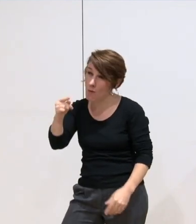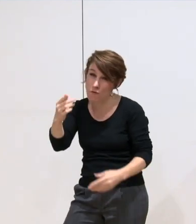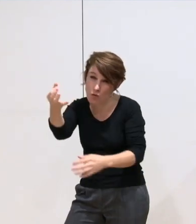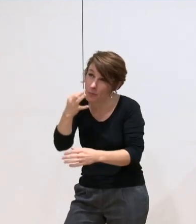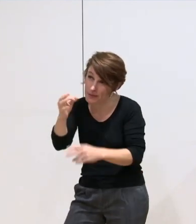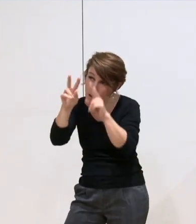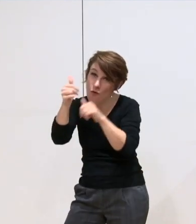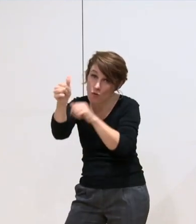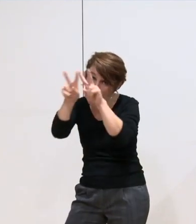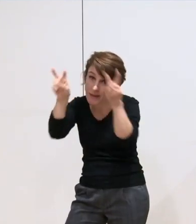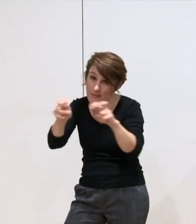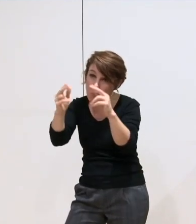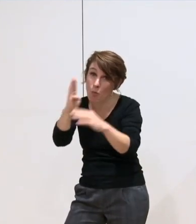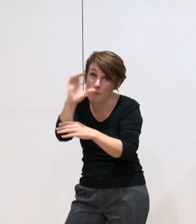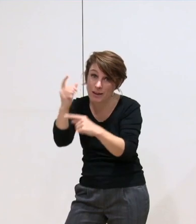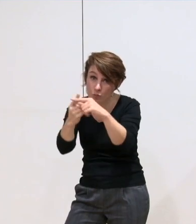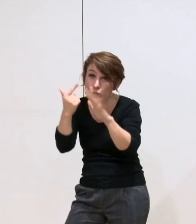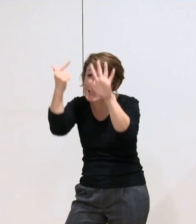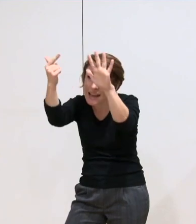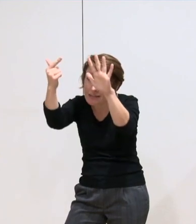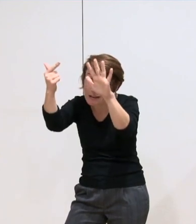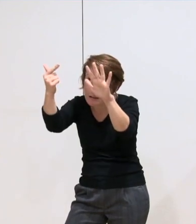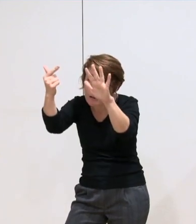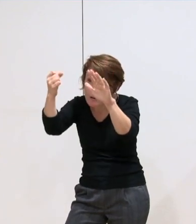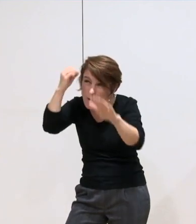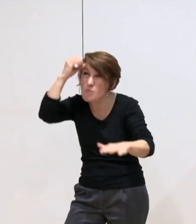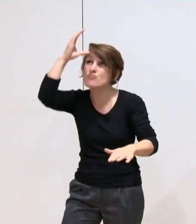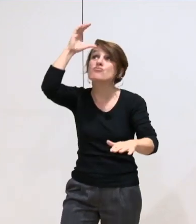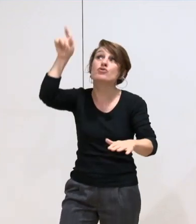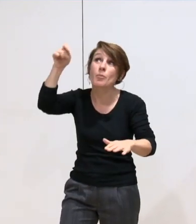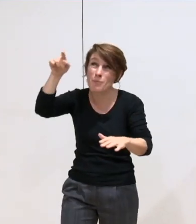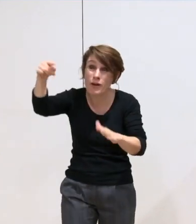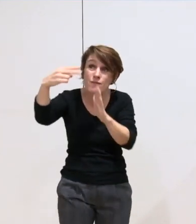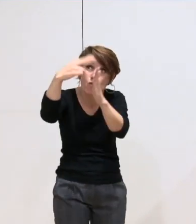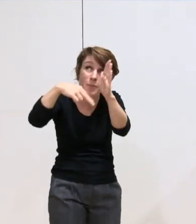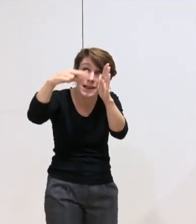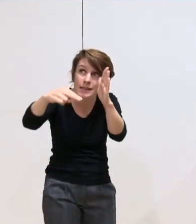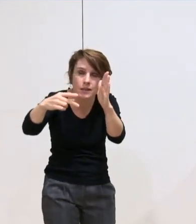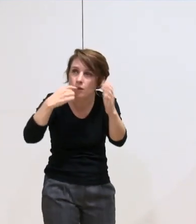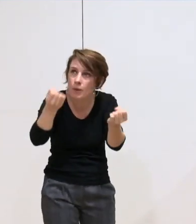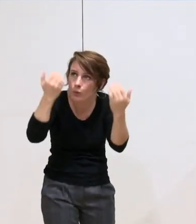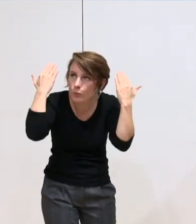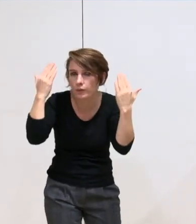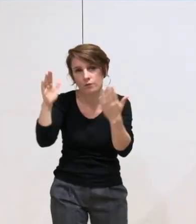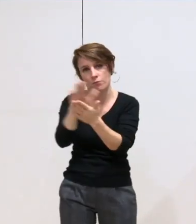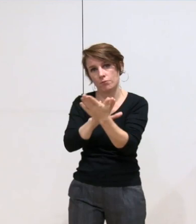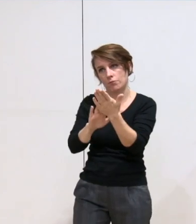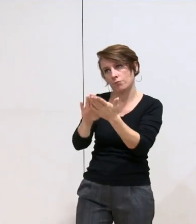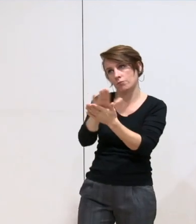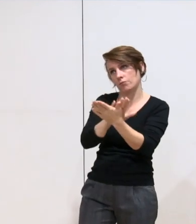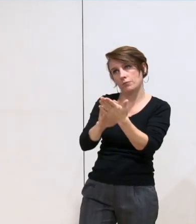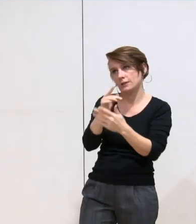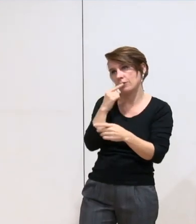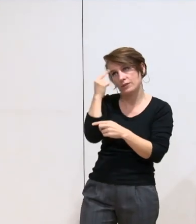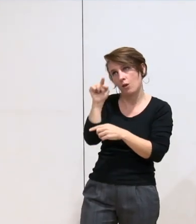phrases, oui, je suis très, très inquiète. Et ça n'est pas un PRE 16-18 dont on a besoin, mais un PRE sans nul doute un peu